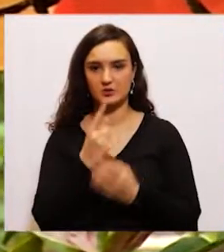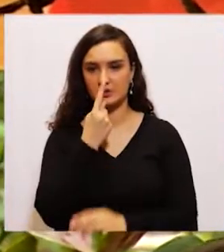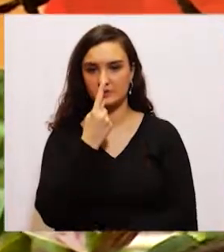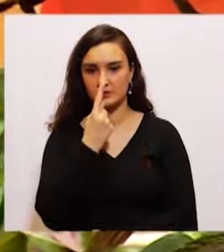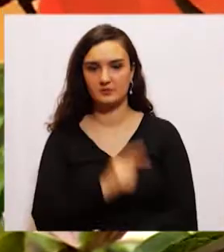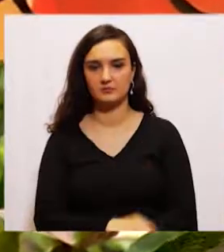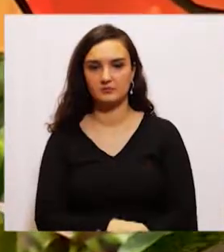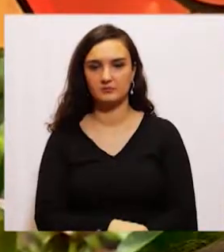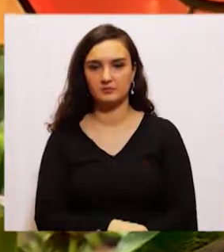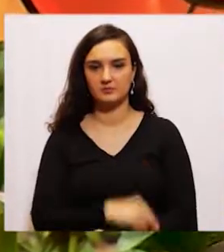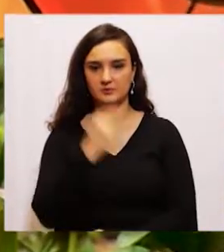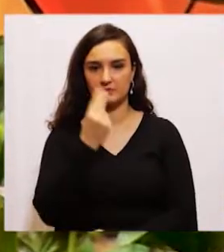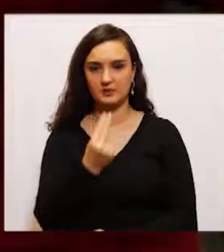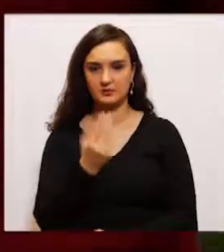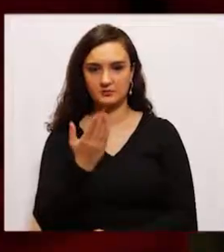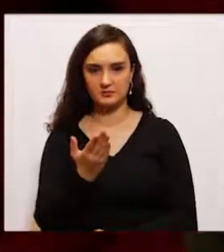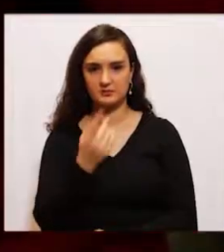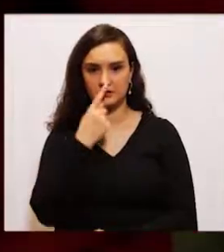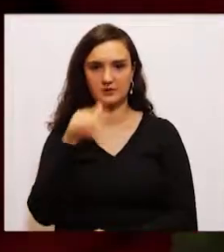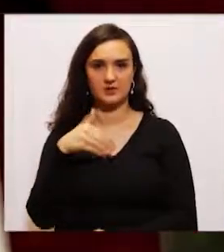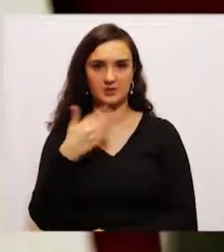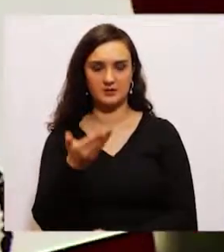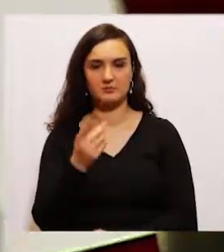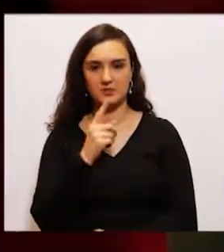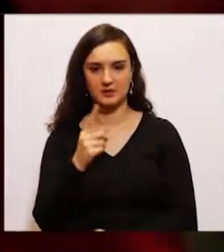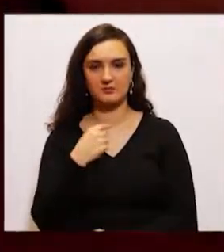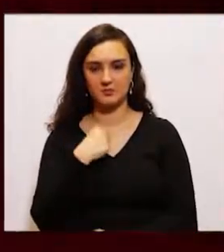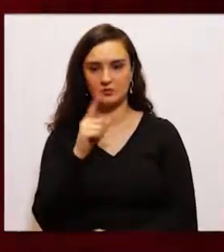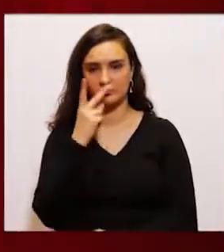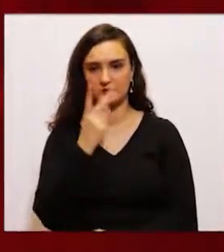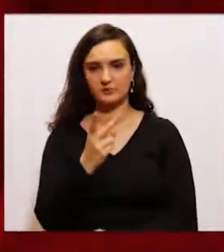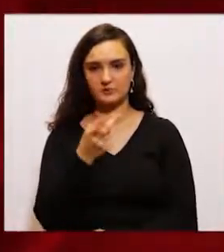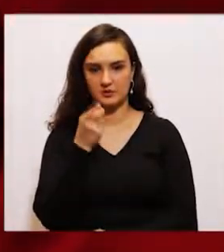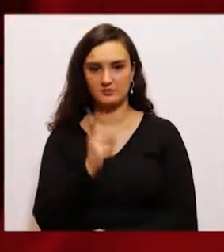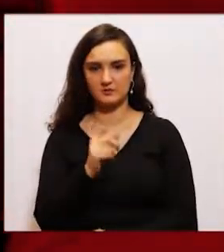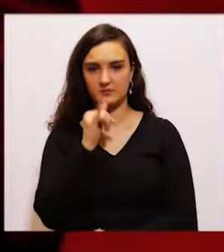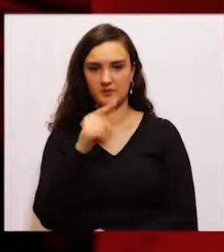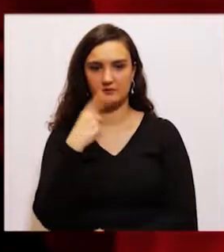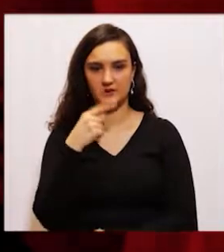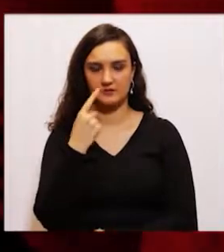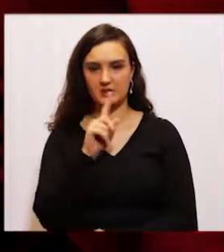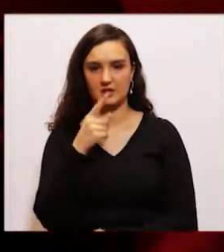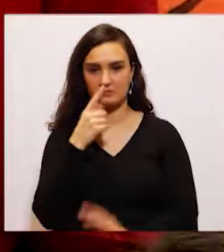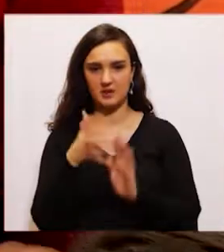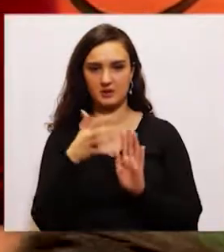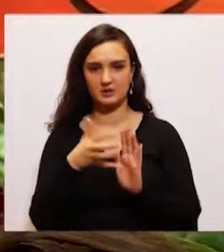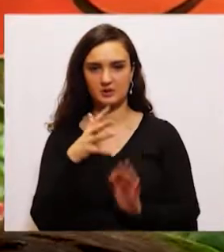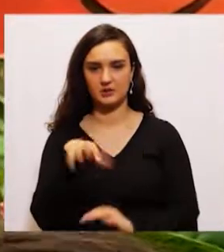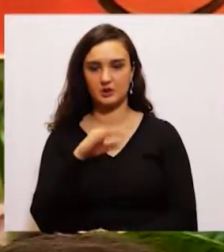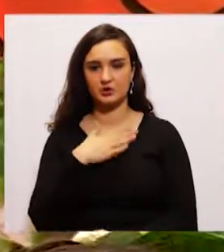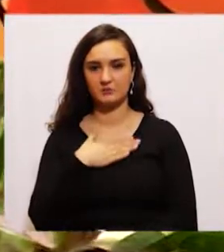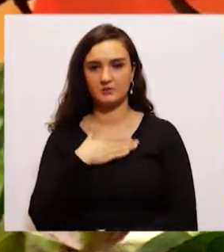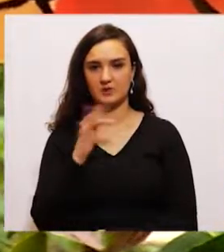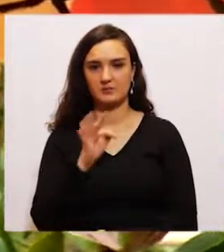ცხვირი დავხატოთ აჰა არ აქვს ცხვირი მაგრამ მე რო შევხედე ნამდვილად ვერ ვიტყვირო რამე აკლია